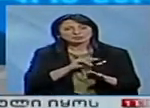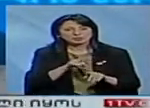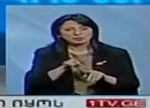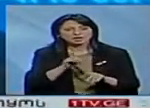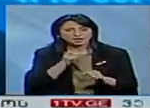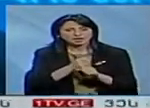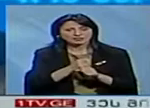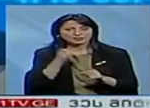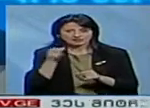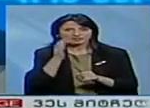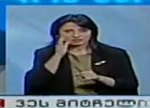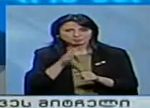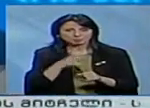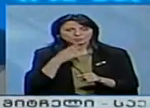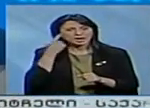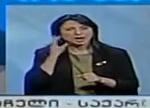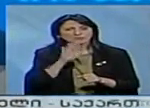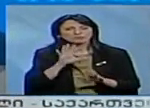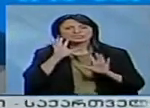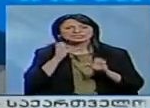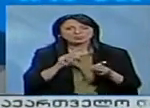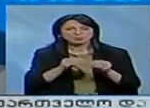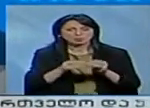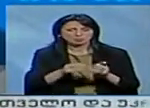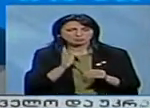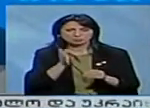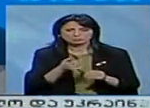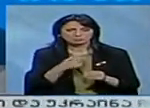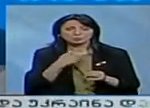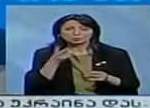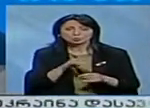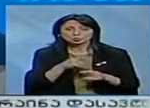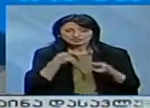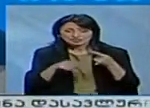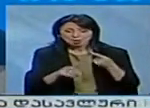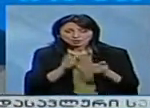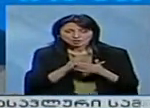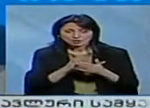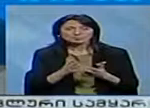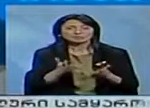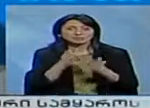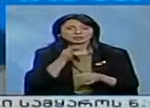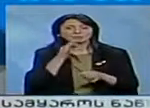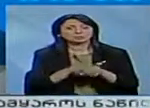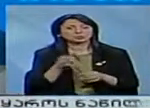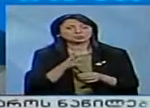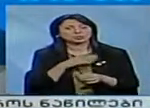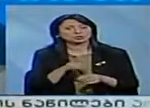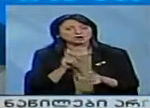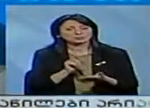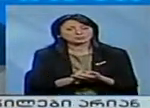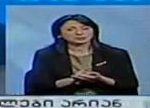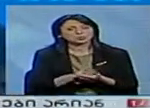ამით რა თქმა უნდა დავინტერესდებით. Მე ამგონია, რომ სერიოზულ პრობლემებთან გვქონდეს საქმე, მაგრამ თუ ეს სხვაობა არსებობს, ცხადია, ამაზე პასუხები უნდა არსებობდეს და